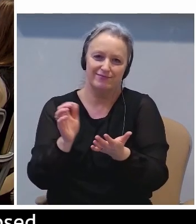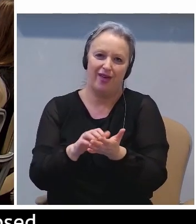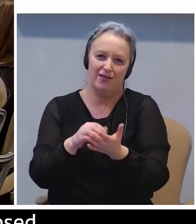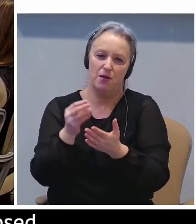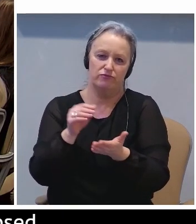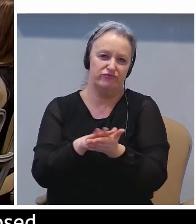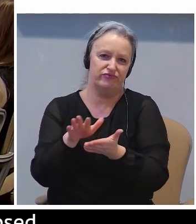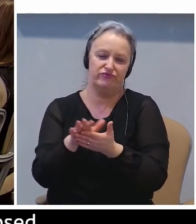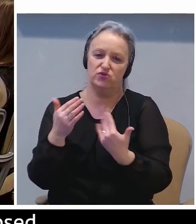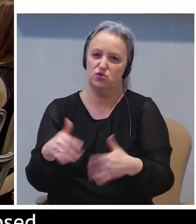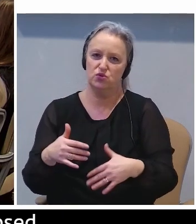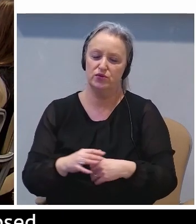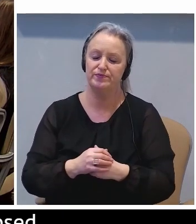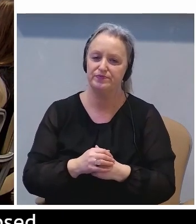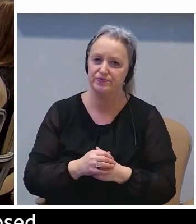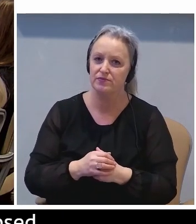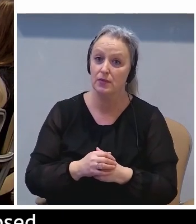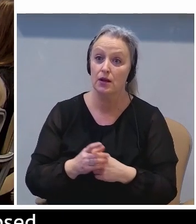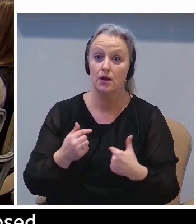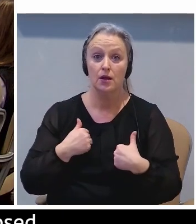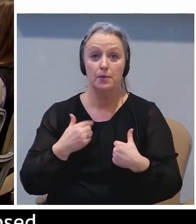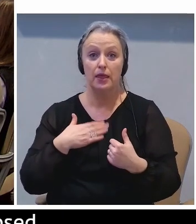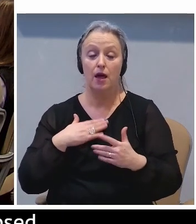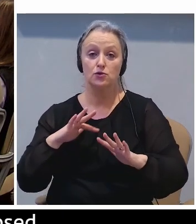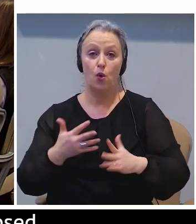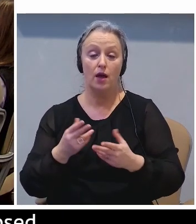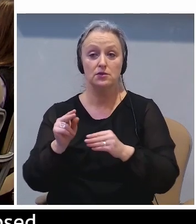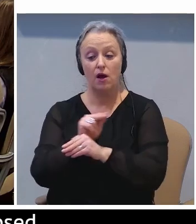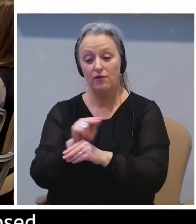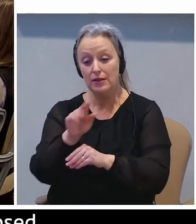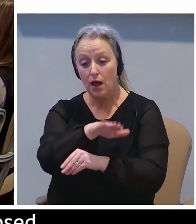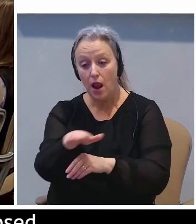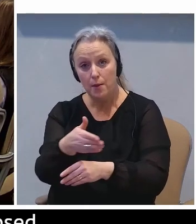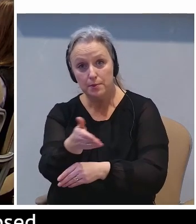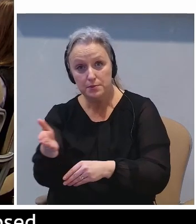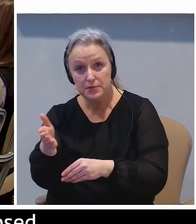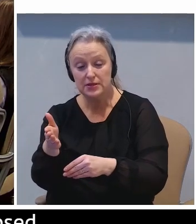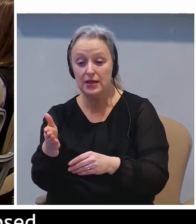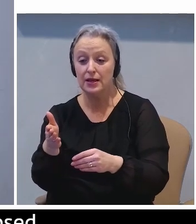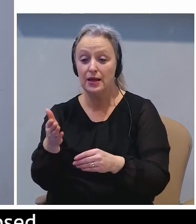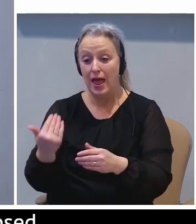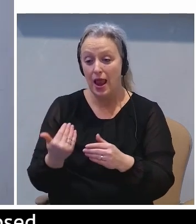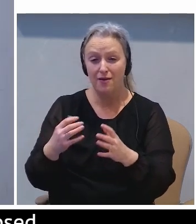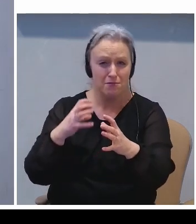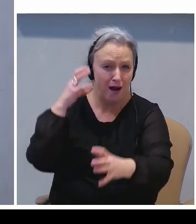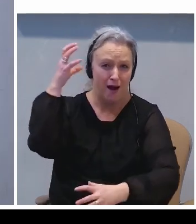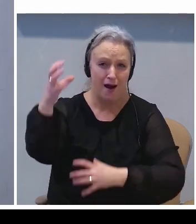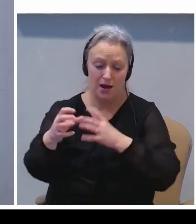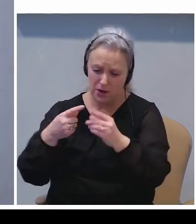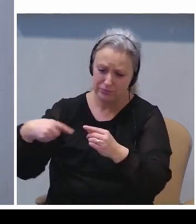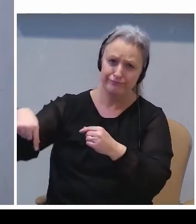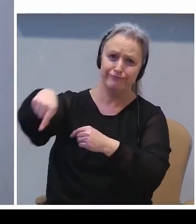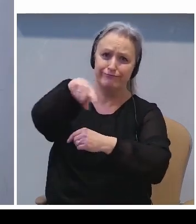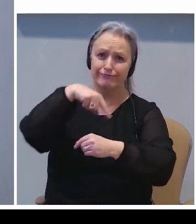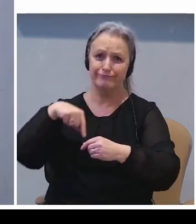See teeb asja väga keeruliseks. Mina tahaksin ravida lapsi, kes elavad kõikjal üle kogu maailma, kuid see teraapia on lihtsalt